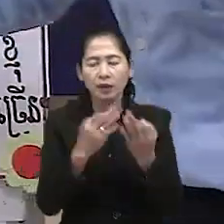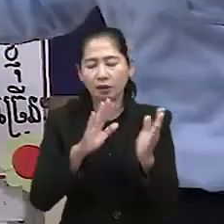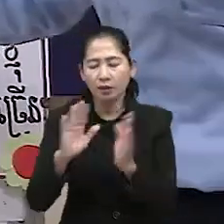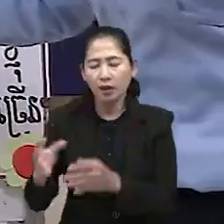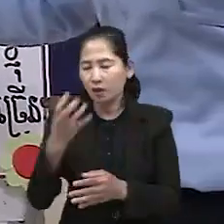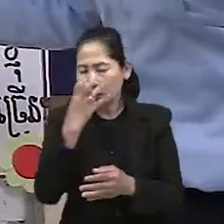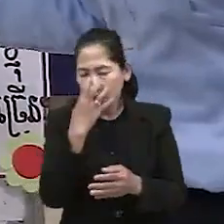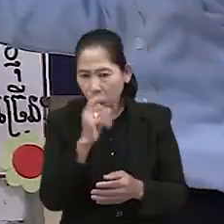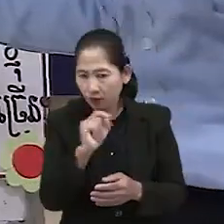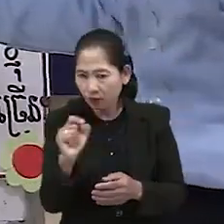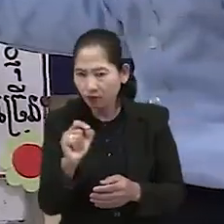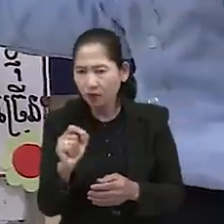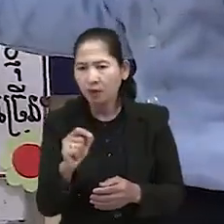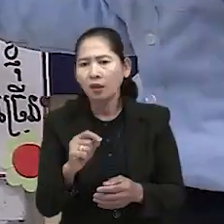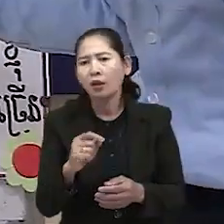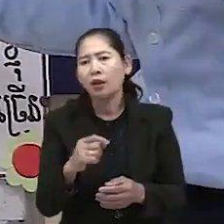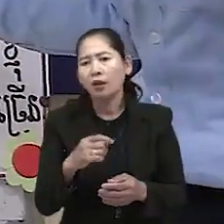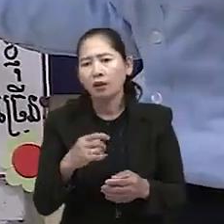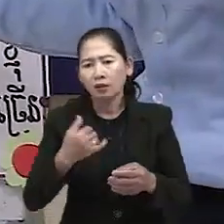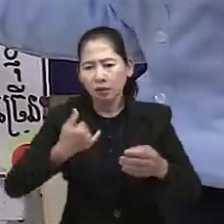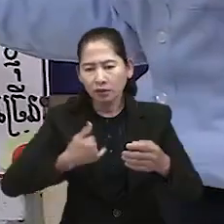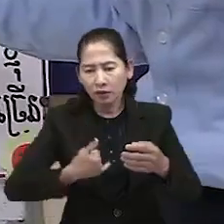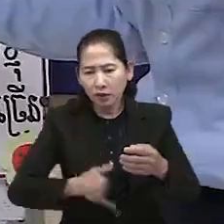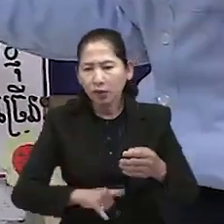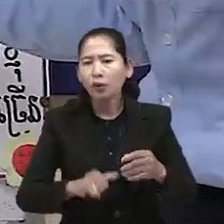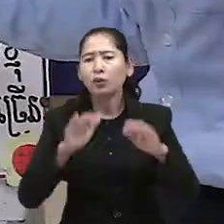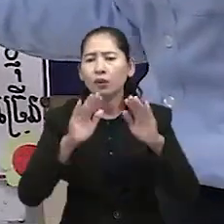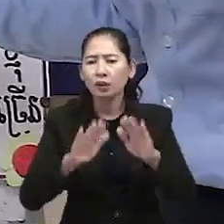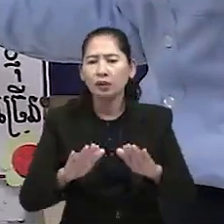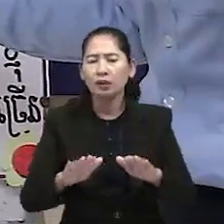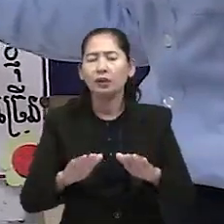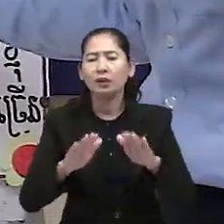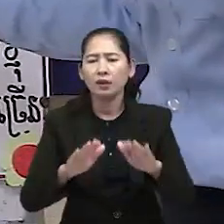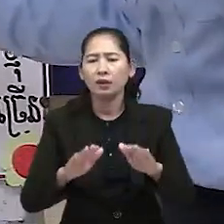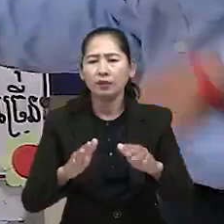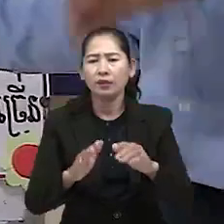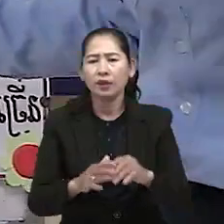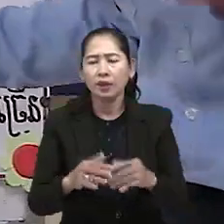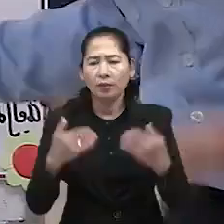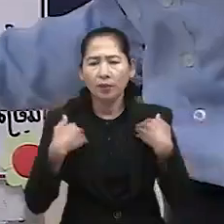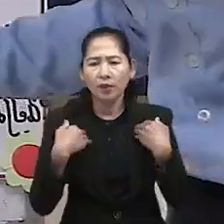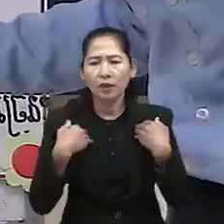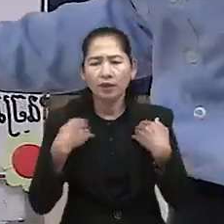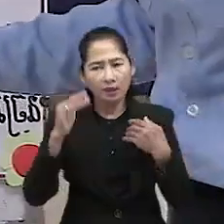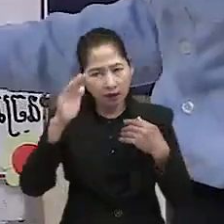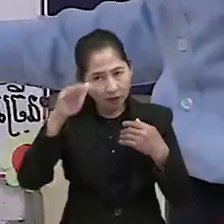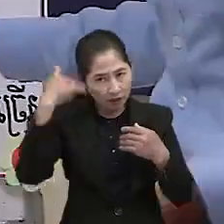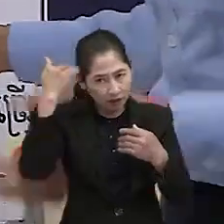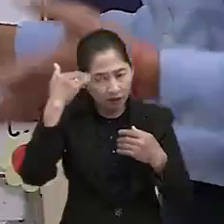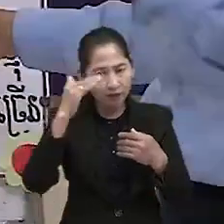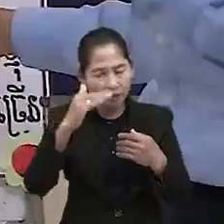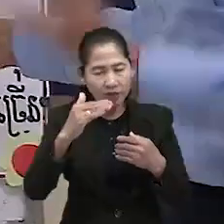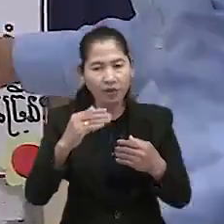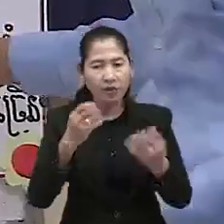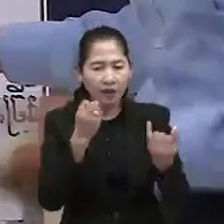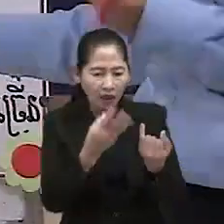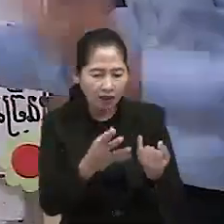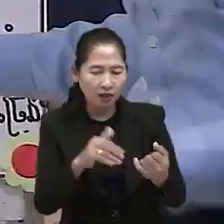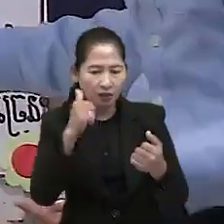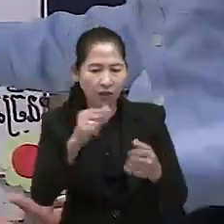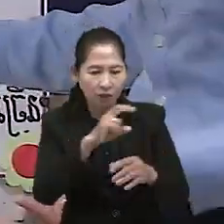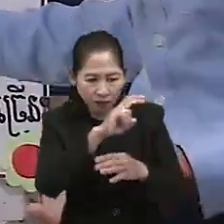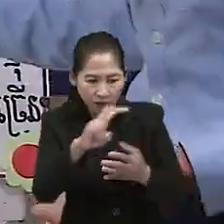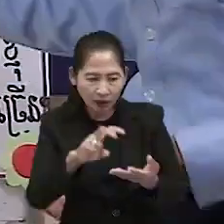ជ្រុកអ្នកគ្រូសរសេរនេះគឺអត់តន់បានលក់កូនចៅនៅឡើយទេគ្រាន់តែមានការសង្ឃឹមដោយសារការចិញ្ចឹមល្អ